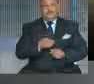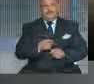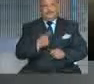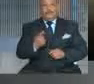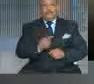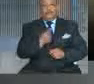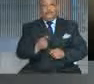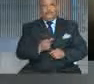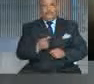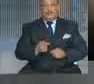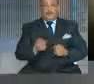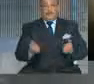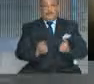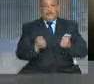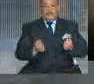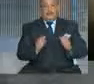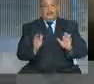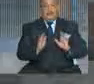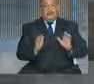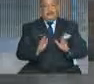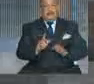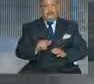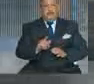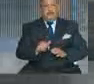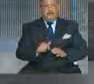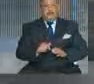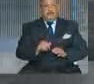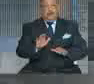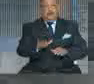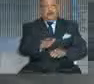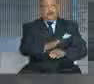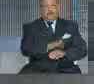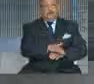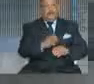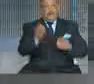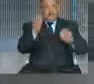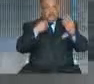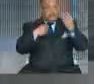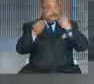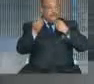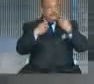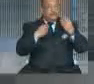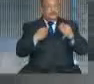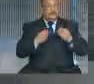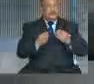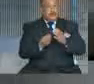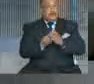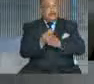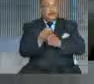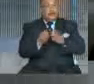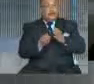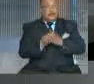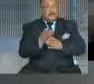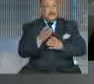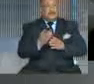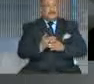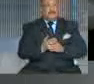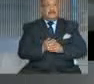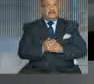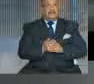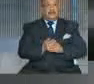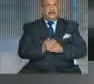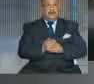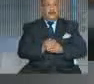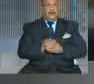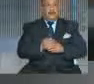عروض مسرحية أتقن ممثلوها أداءها على خشبة المسرح لتنتقل من فضاء مصغر بنواد مدرسية